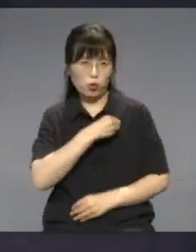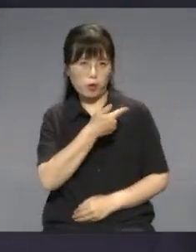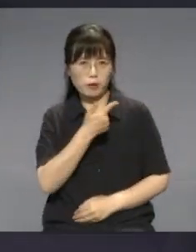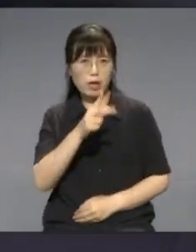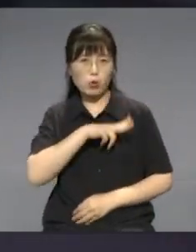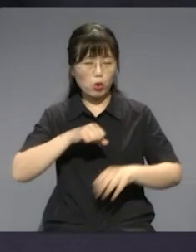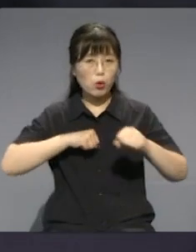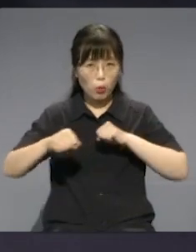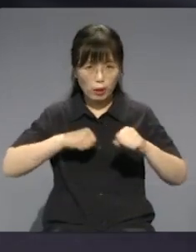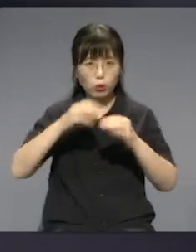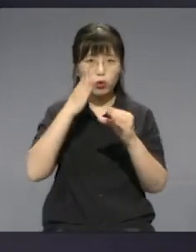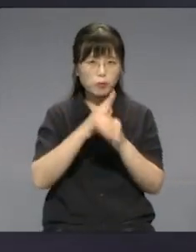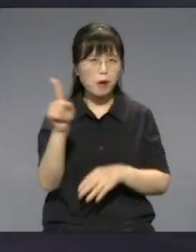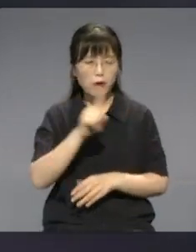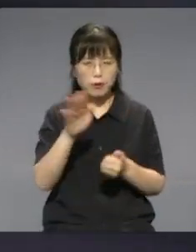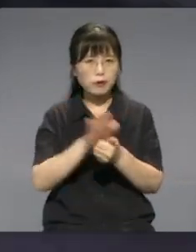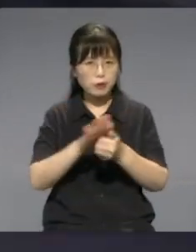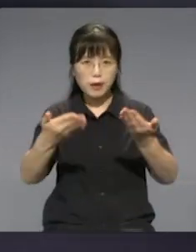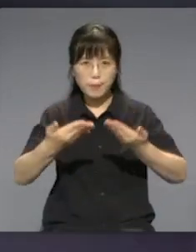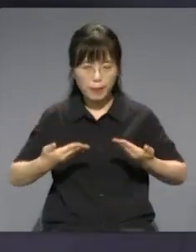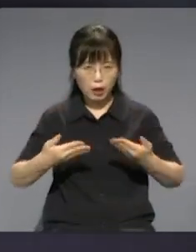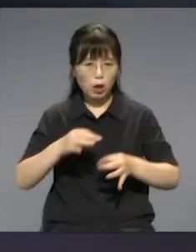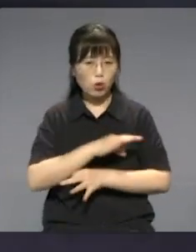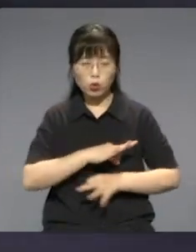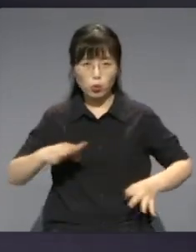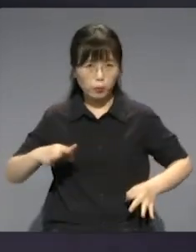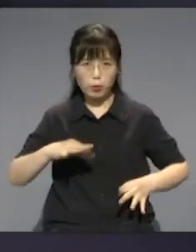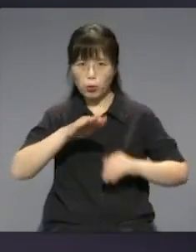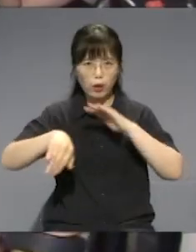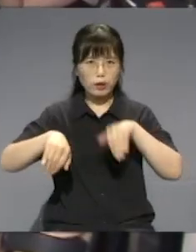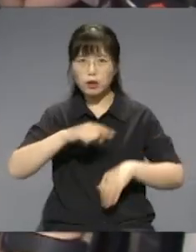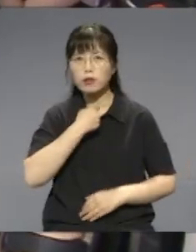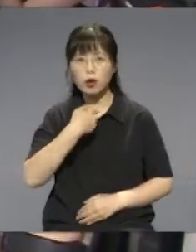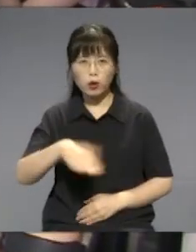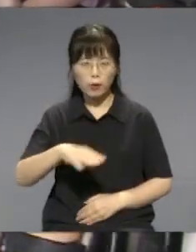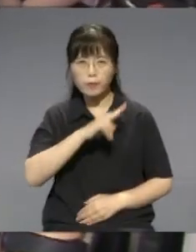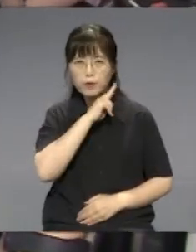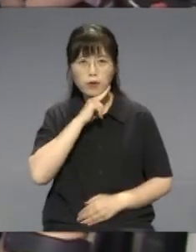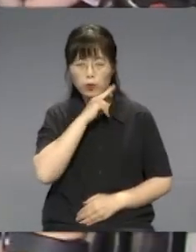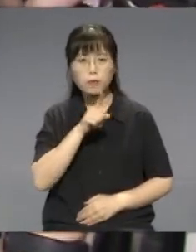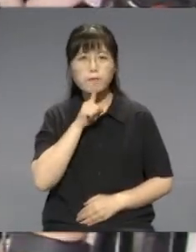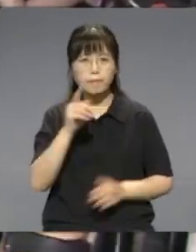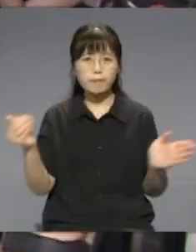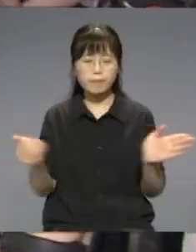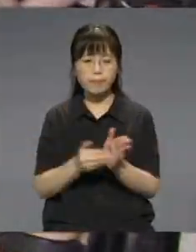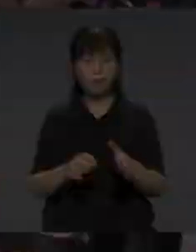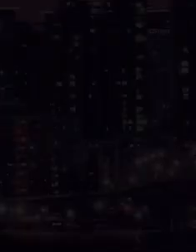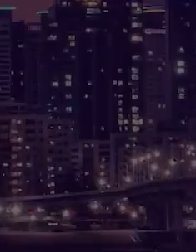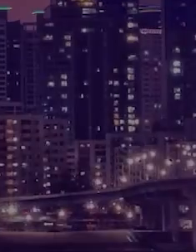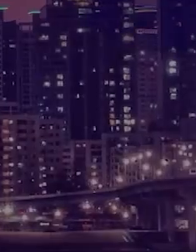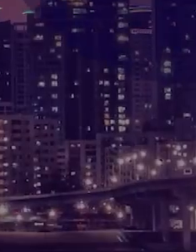대의원으로 활동하며 어떤 특혜를 받거나 로비에 관여한 일이 없다며 의혹을 일축했습니다.